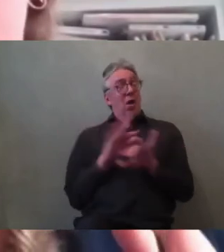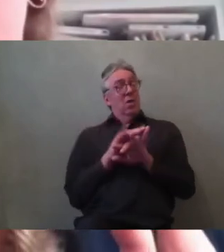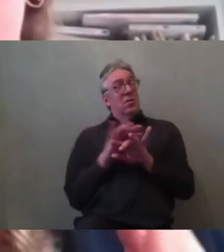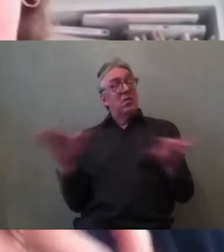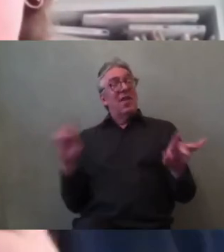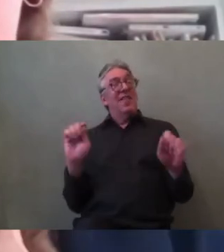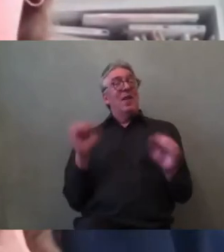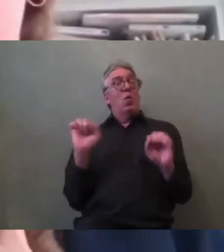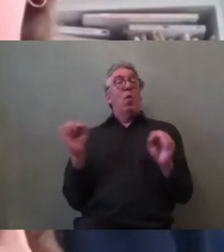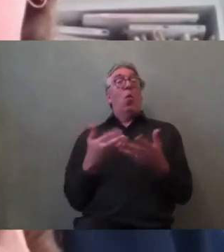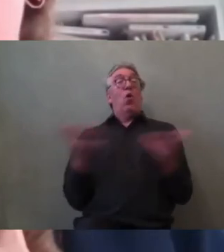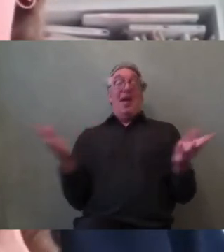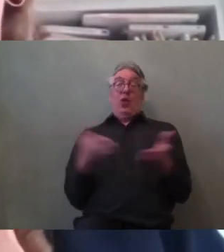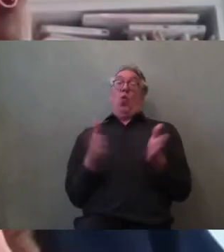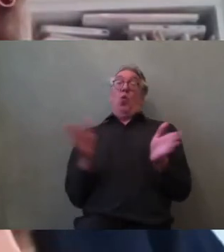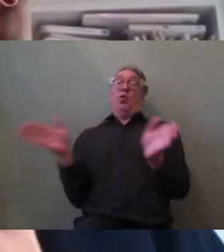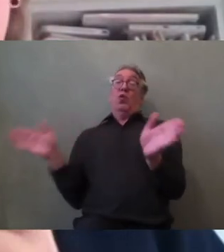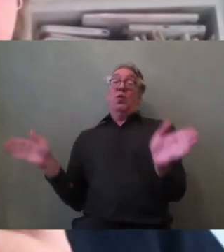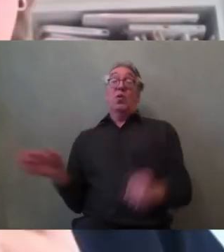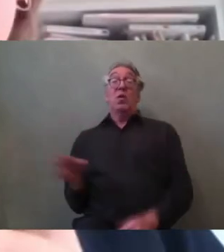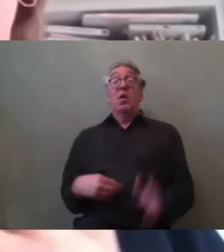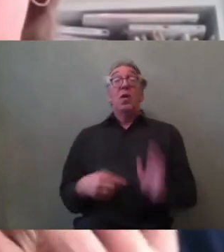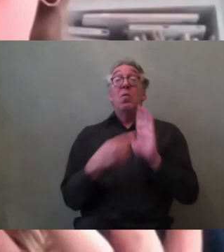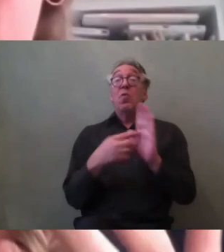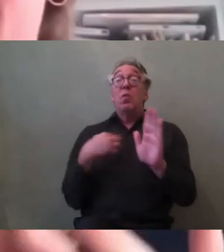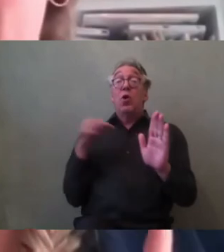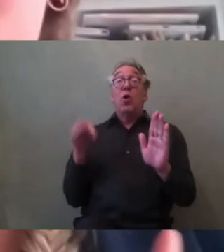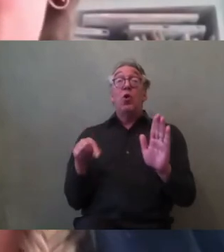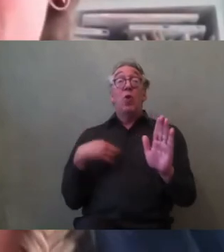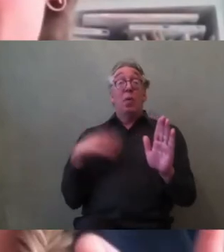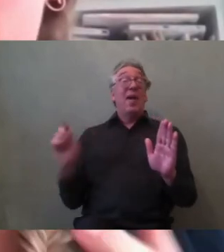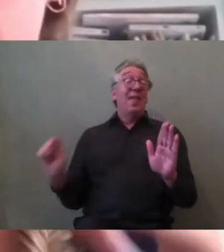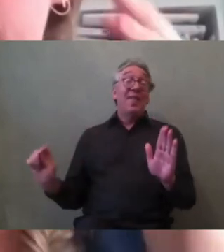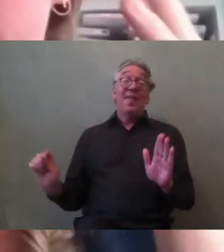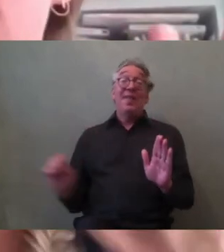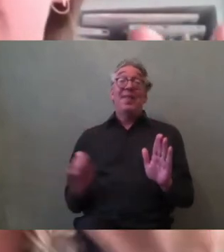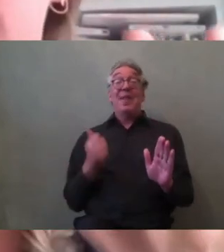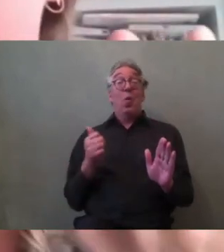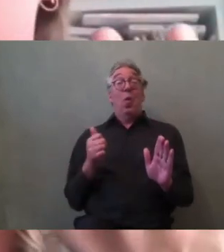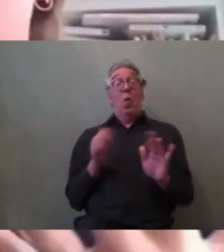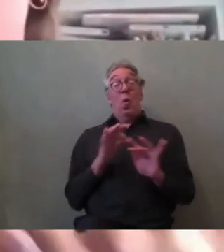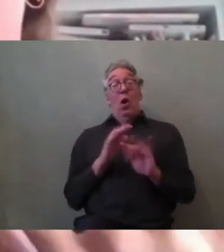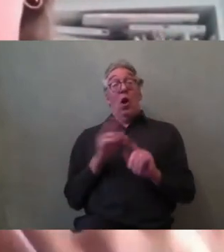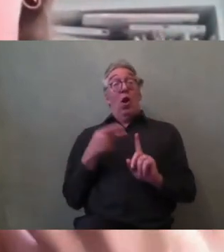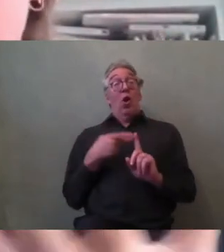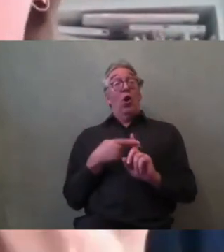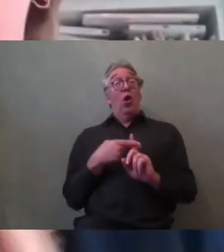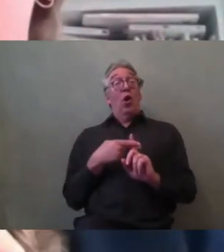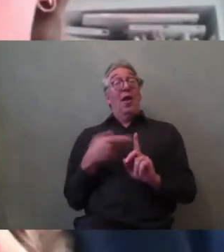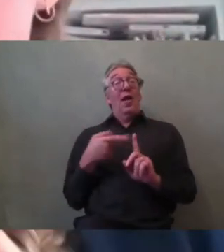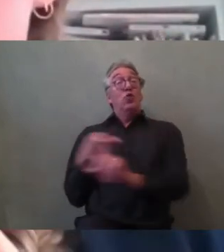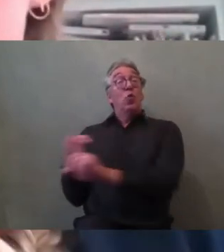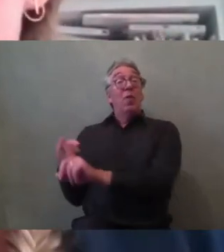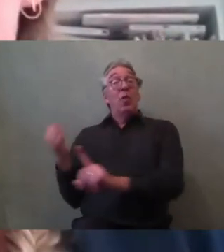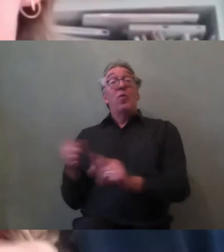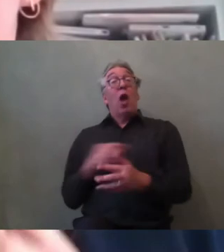te halen. Ik heb bijvoorbeeld nu een heel nieuw arsenaal aan mogelijkheden, doordat alle zintuigen opeens binnen